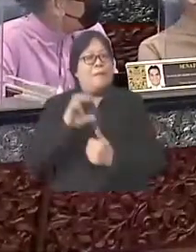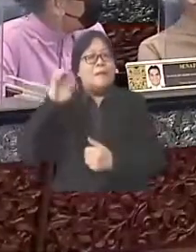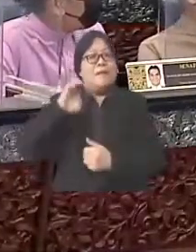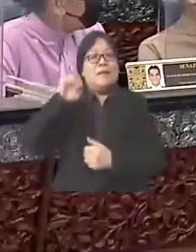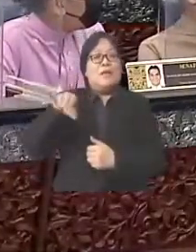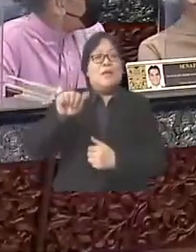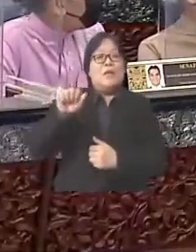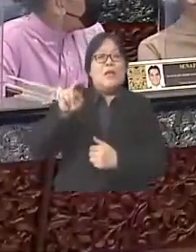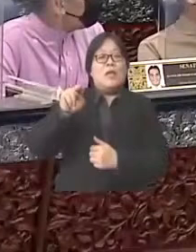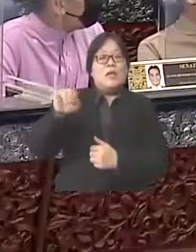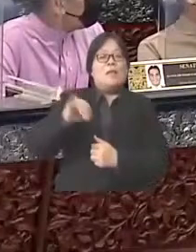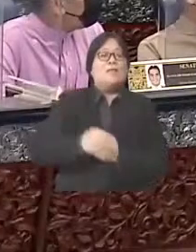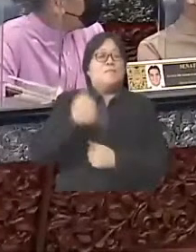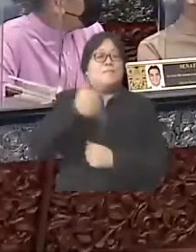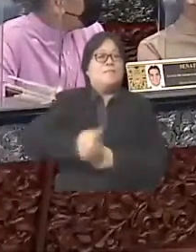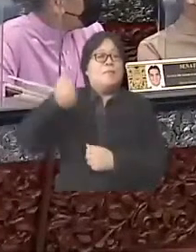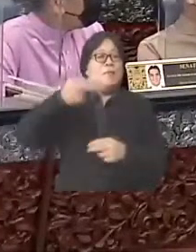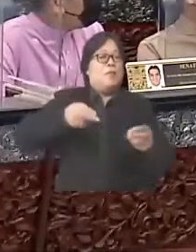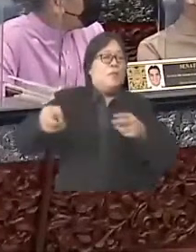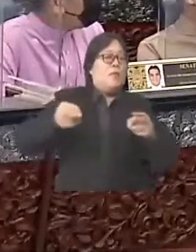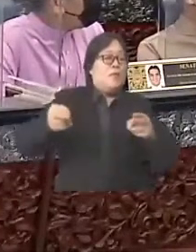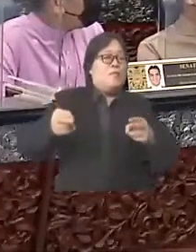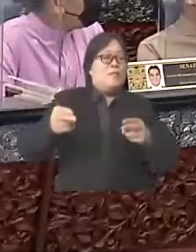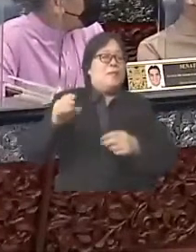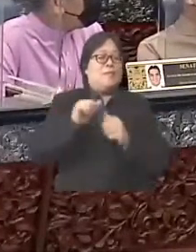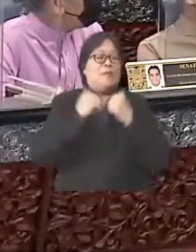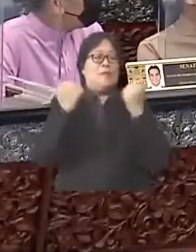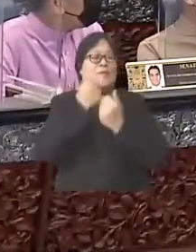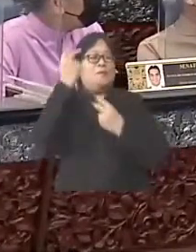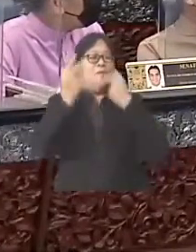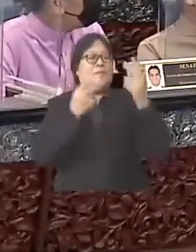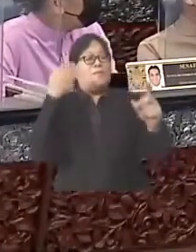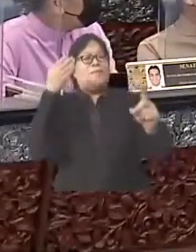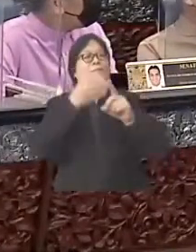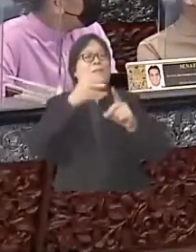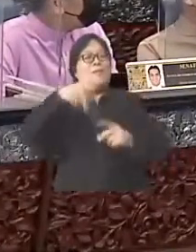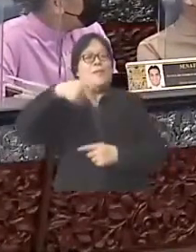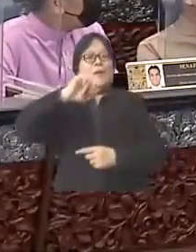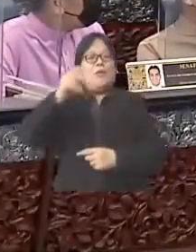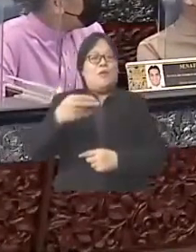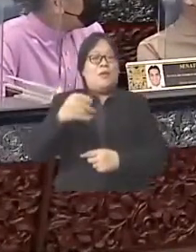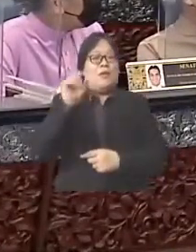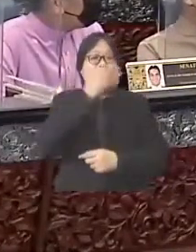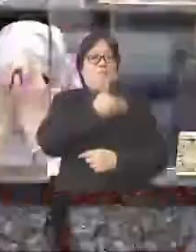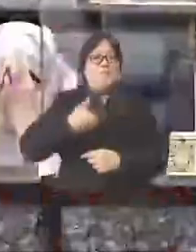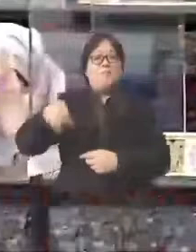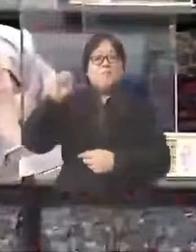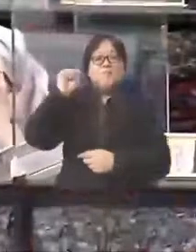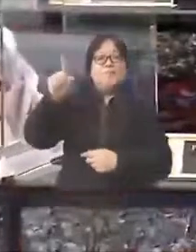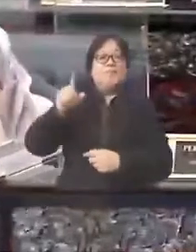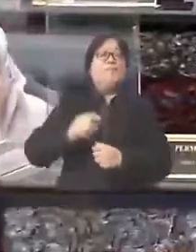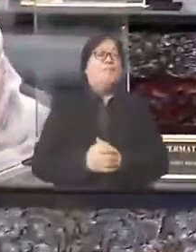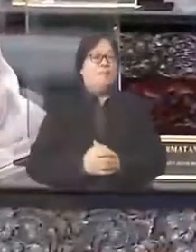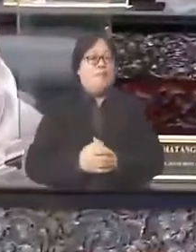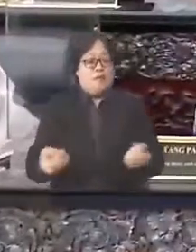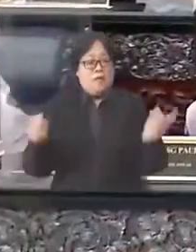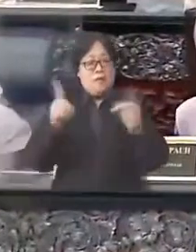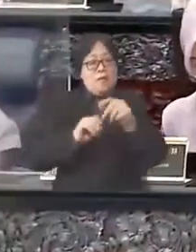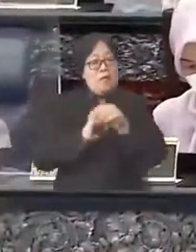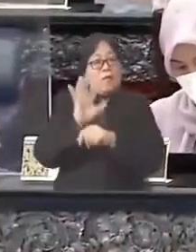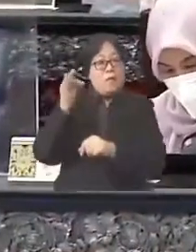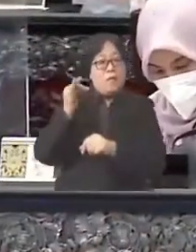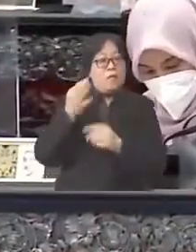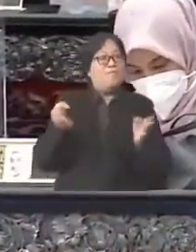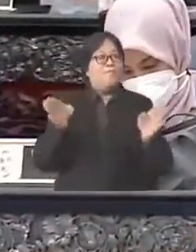Lancip jasni Aamir pengarah urusan sebuah agensi plancungan yang menumpukan kepada PKS Haji dan umrah sebabkan copy 19